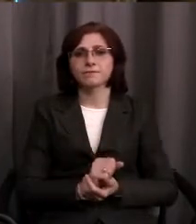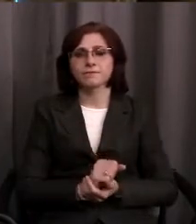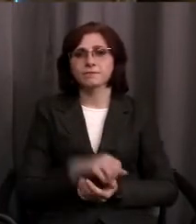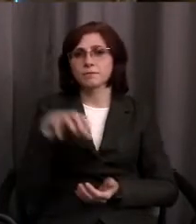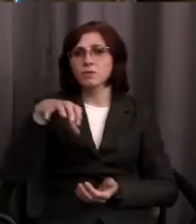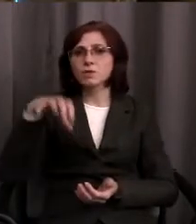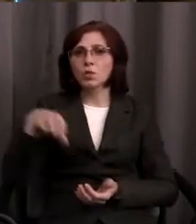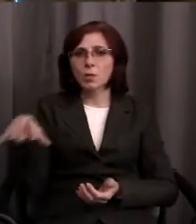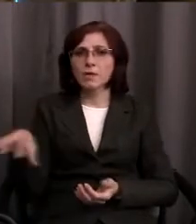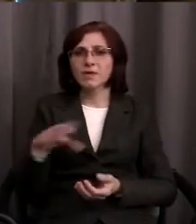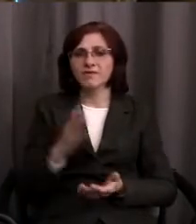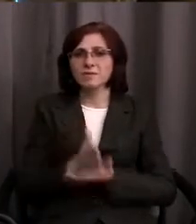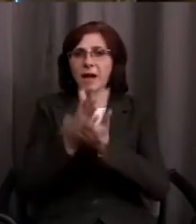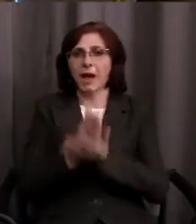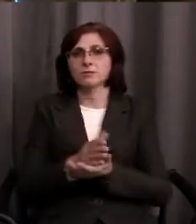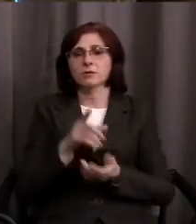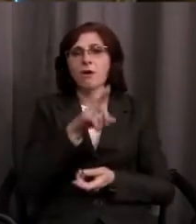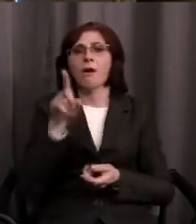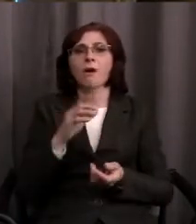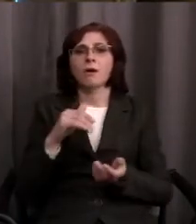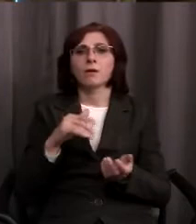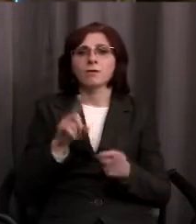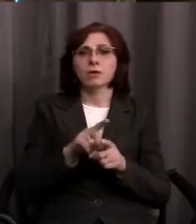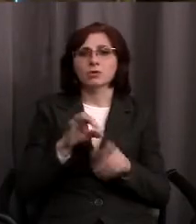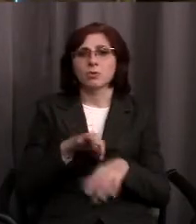grupy wsparcia, prowadzą